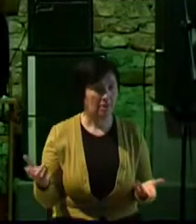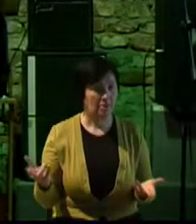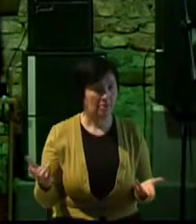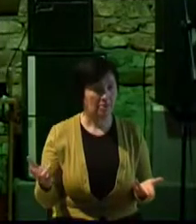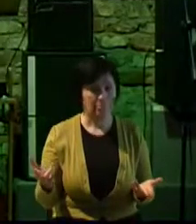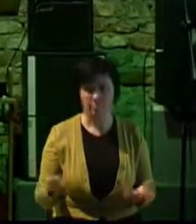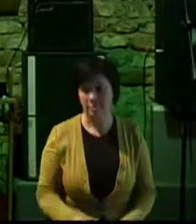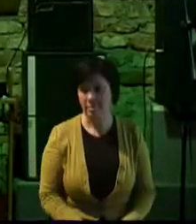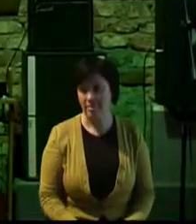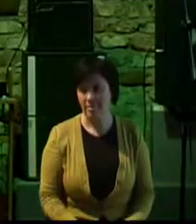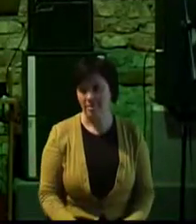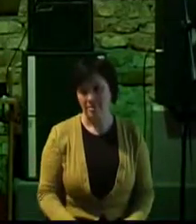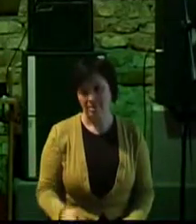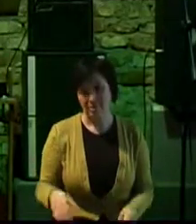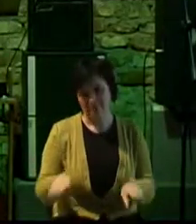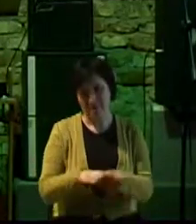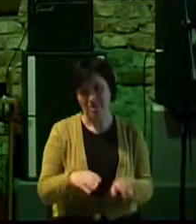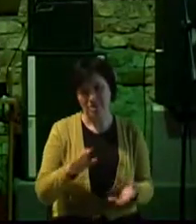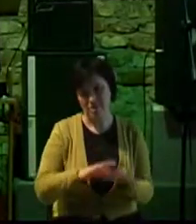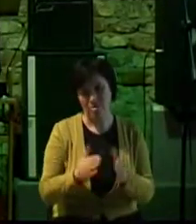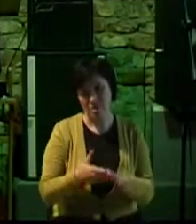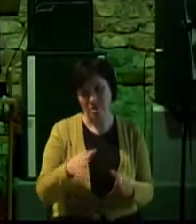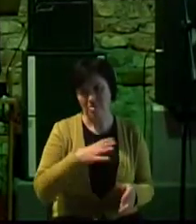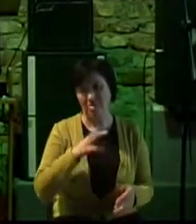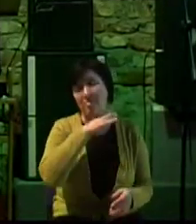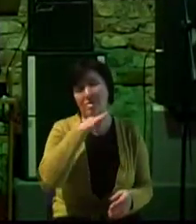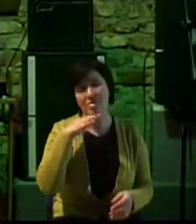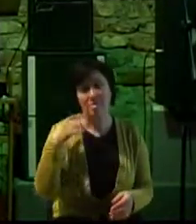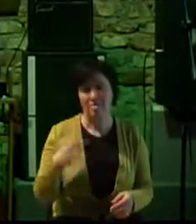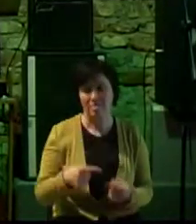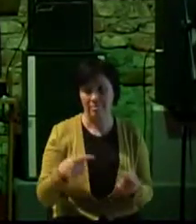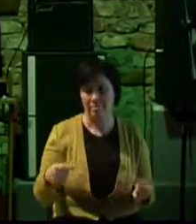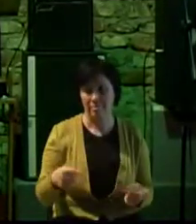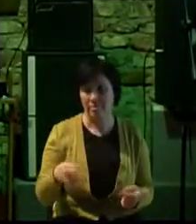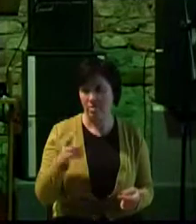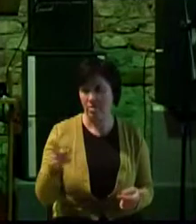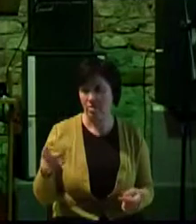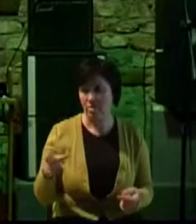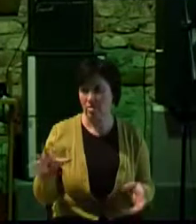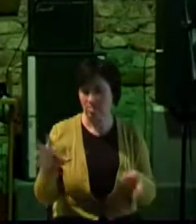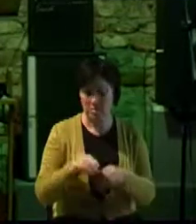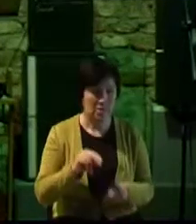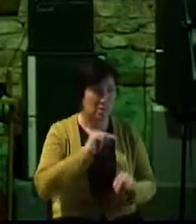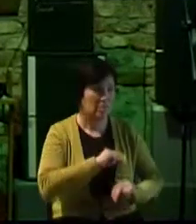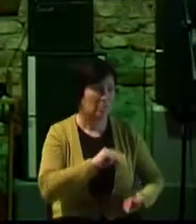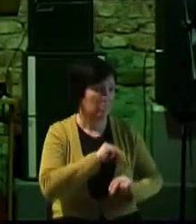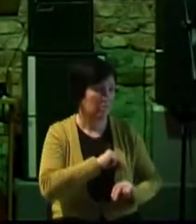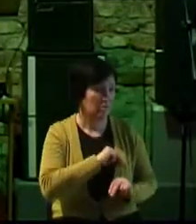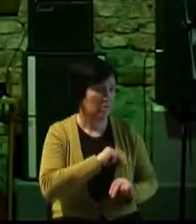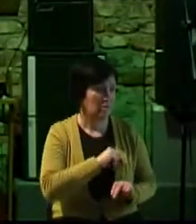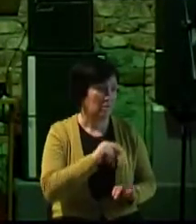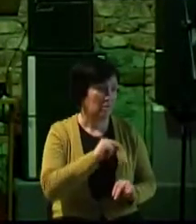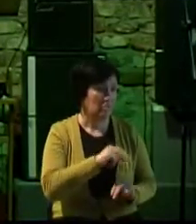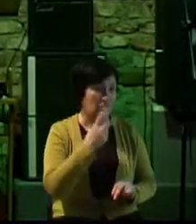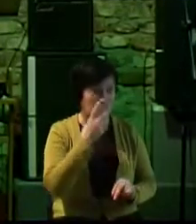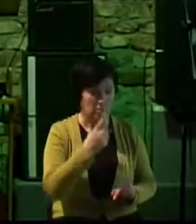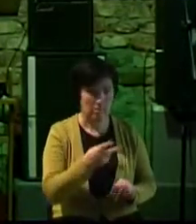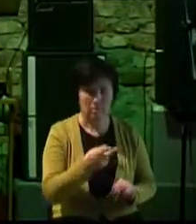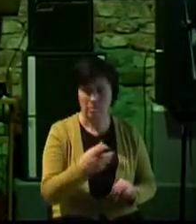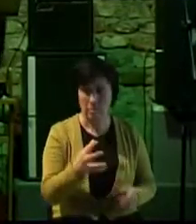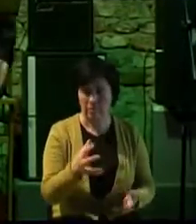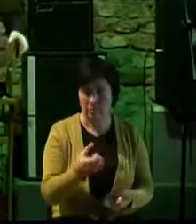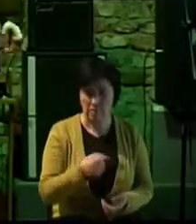И таких ситуаций может быть множество. Или кто-то с кем-то вместе работает где-то и увидел, что